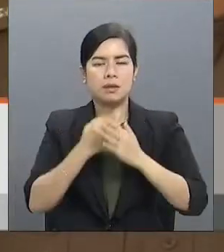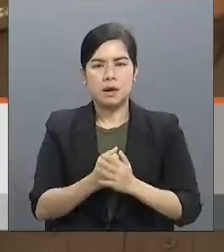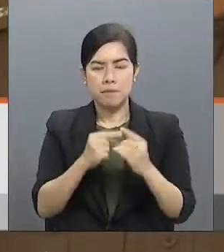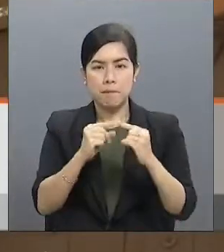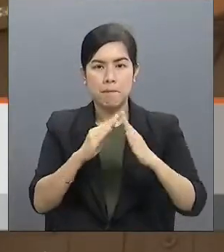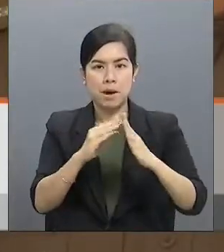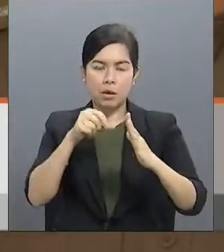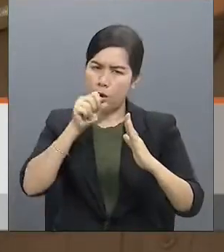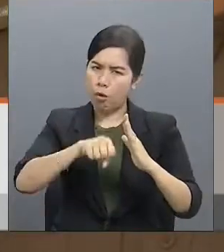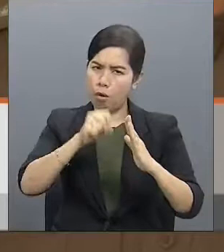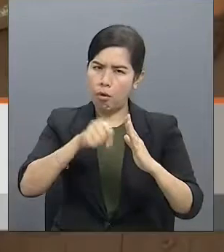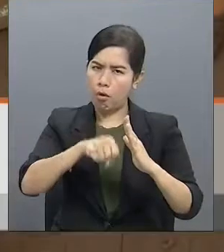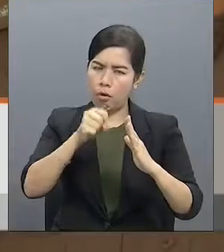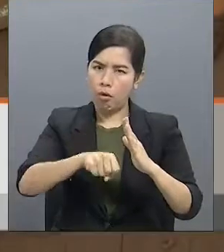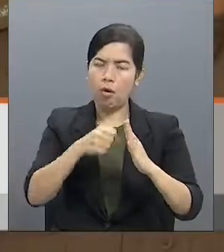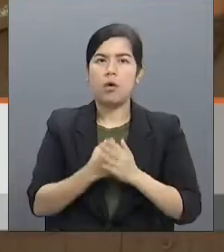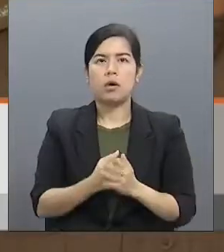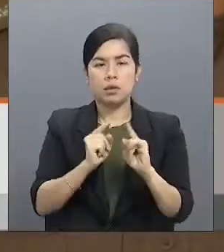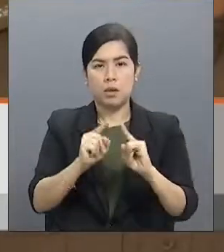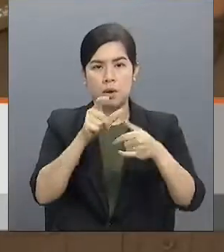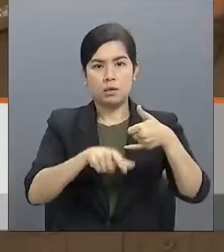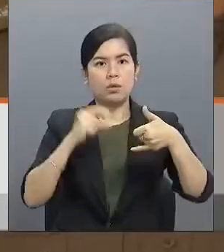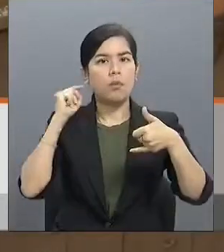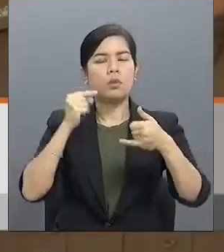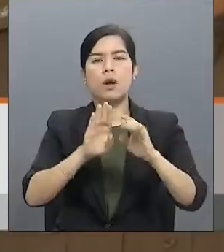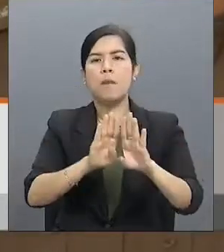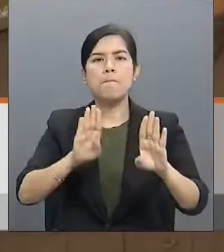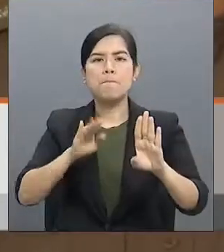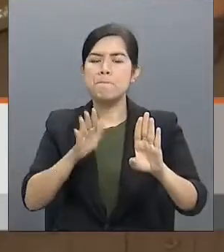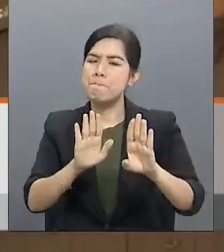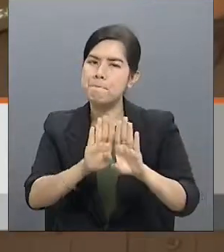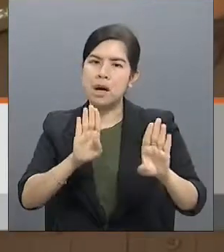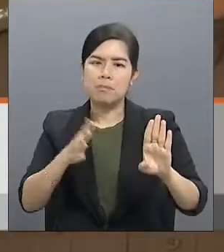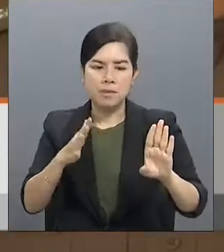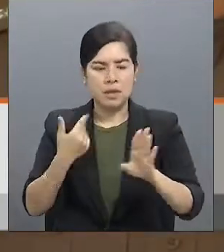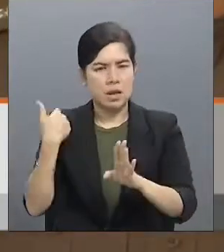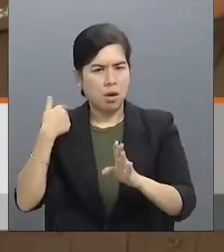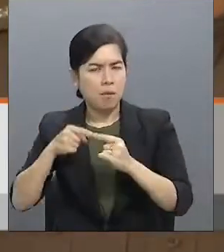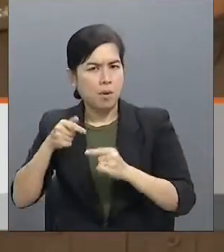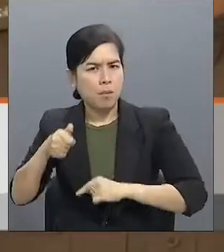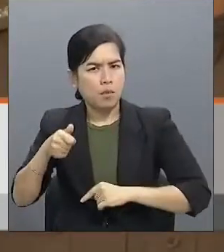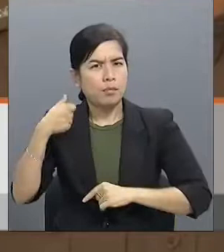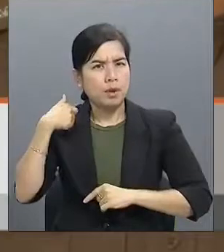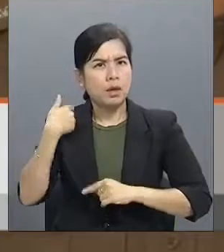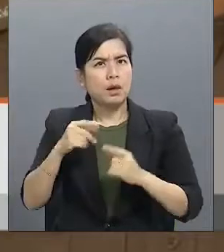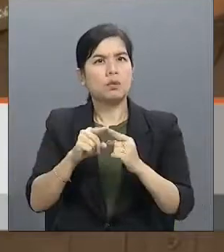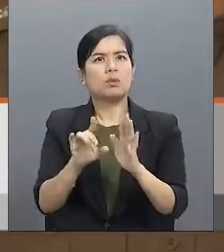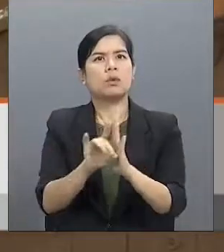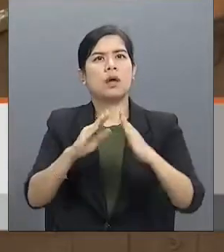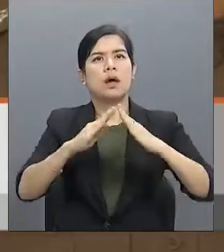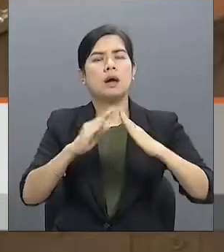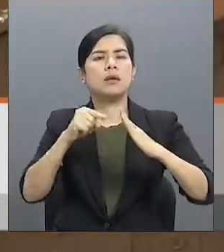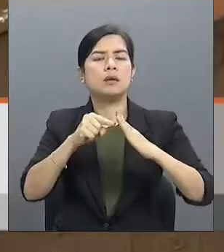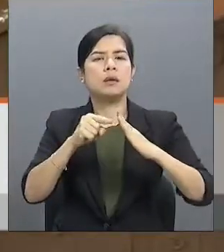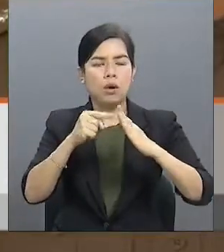างนะครับใครเขากดออดไม่ยอมเปิดก็ไปเคาะประตูด้านข้างครับจนผู้เสียชีวิตก็เปิดดูแง้มม